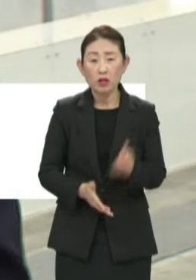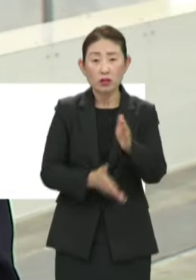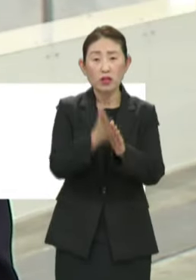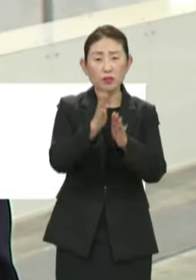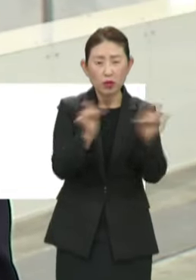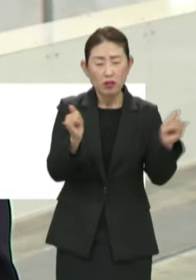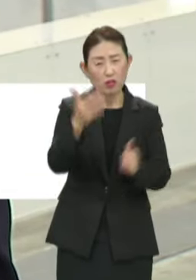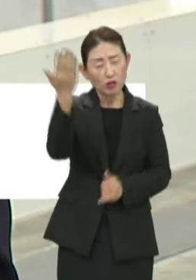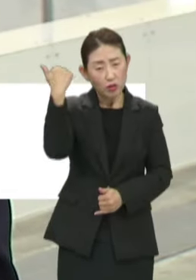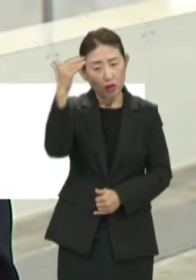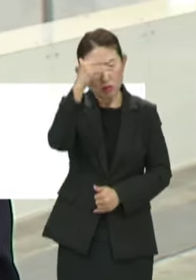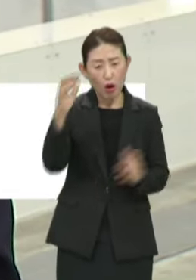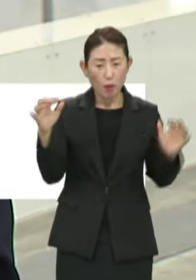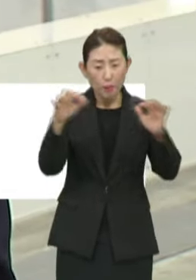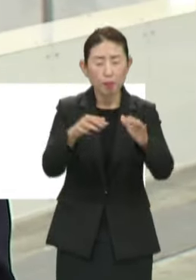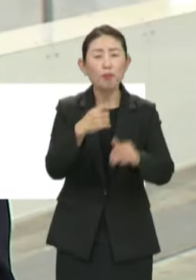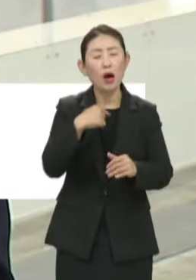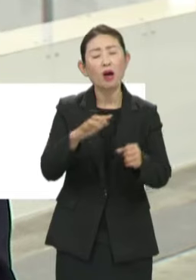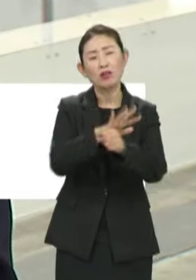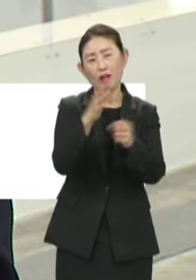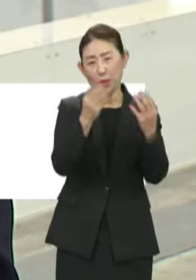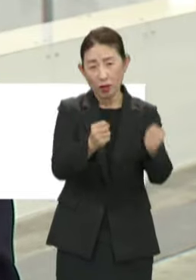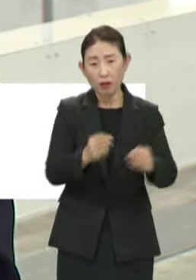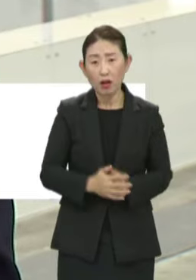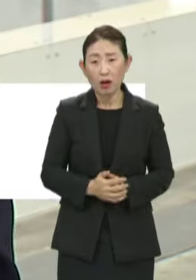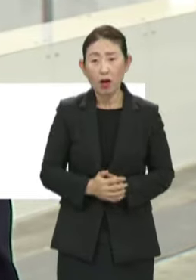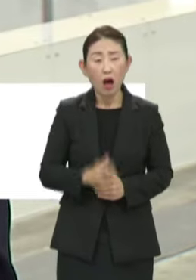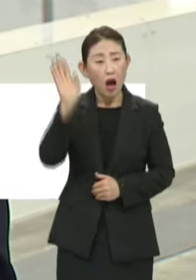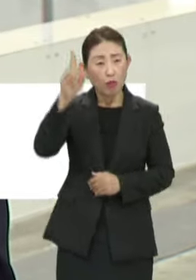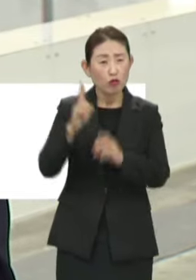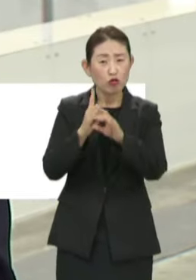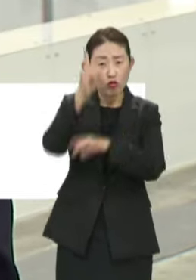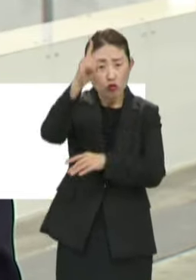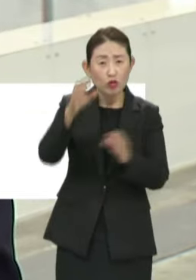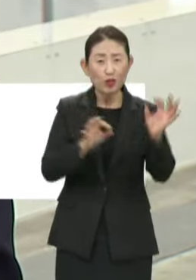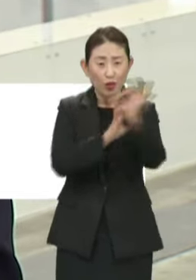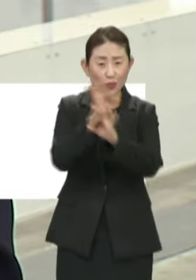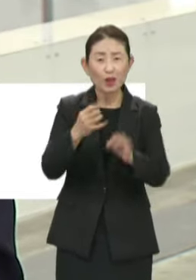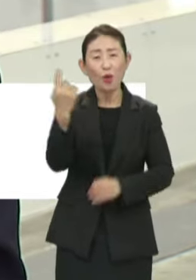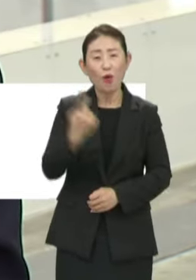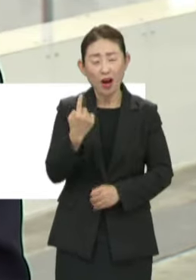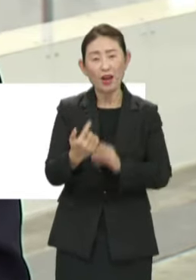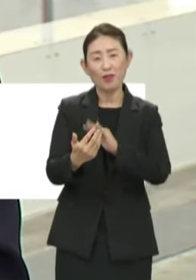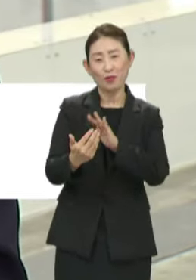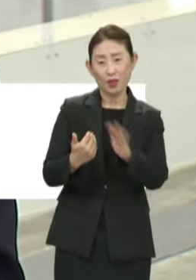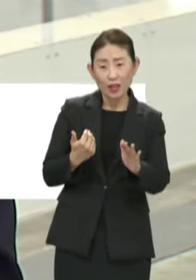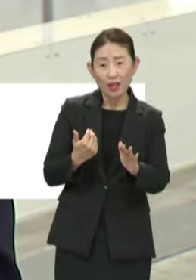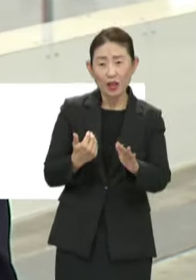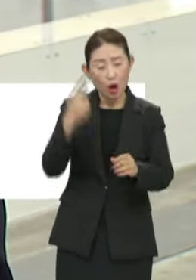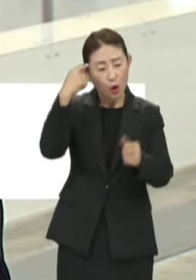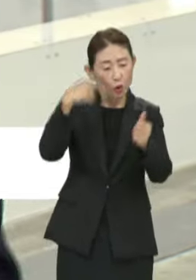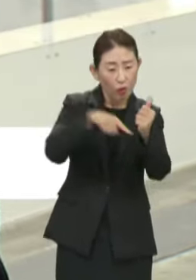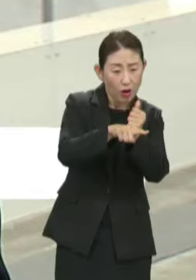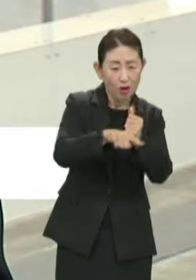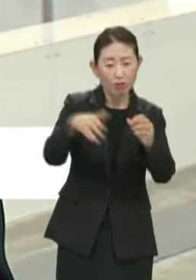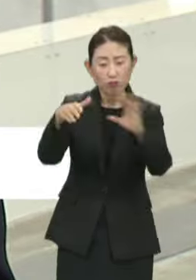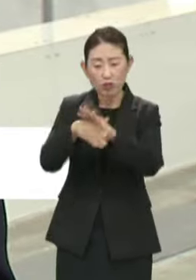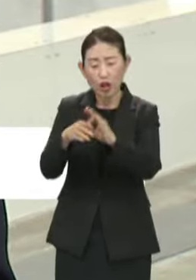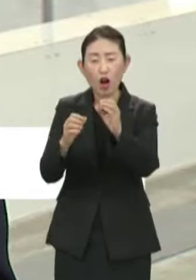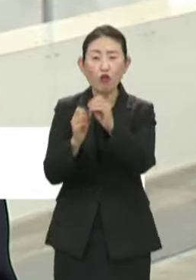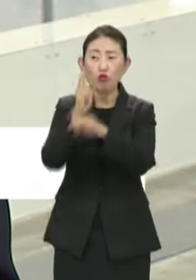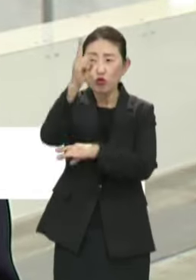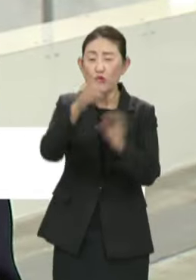이번에는 특히 우주시대를 대비해서 우주와 경제, 또 과학과 문화 이런 여러